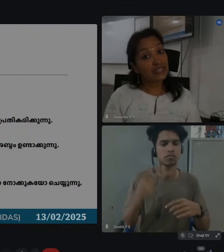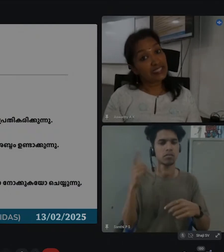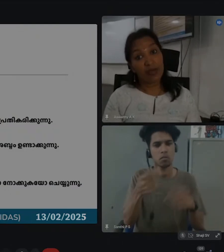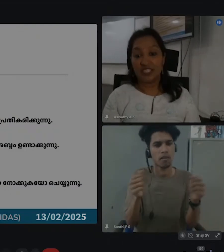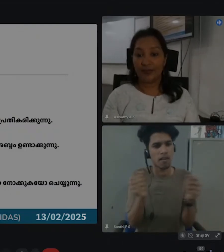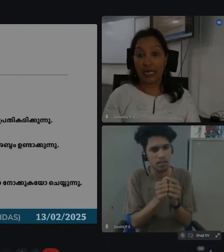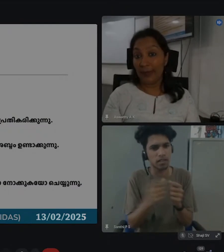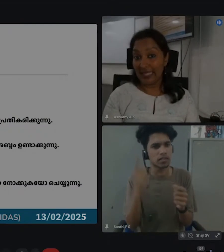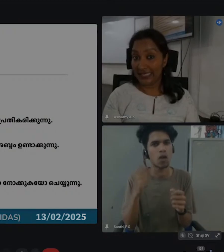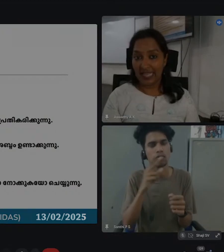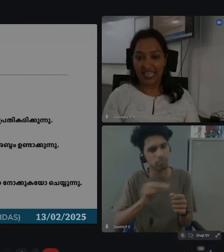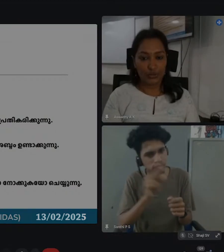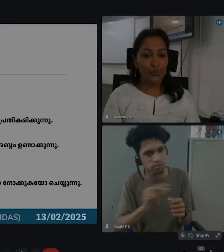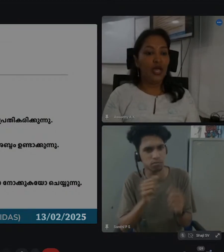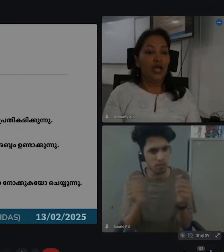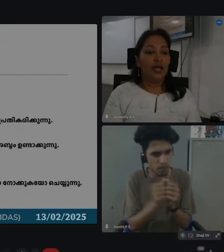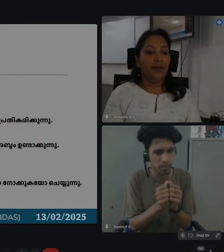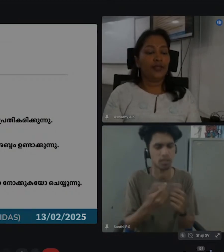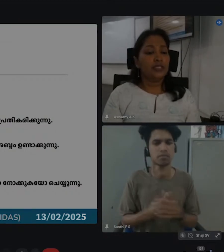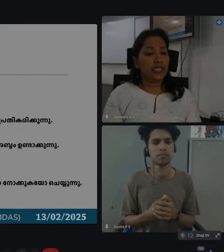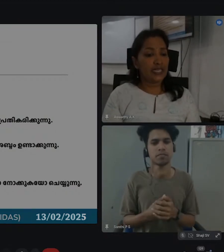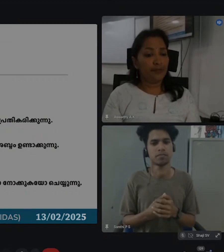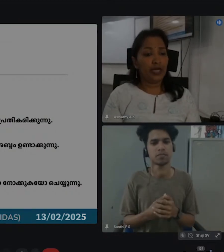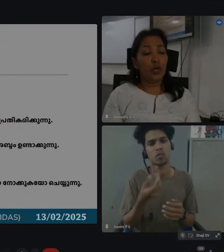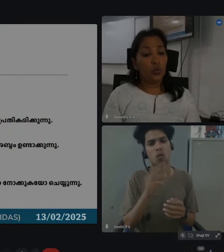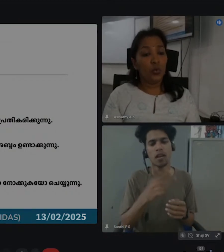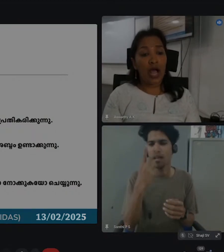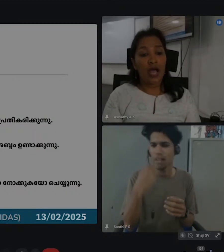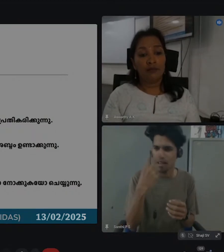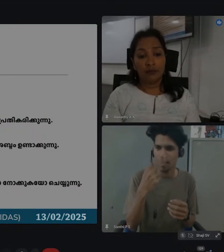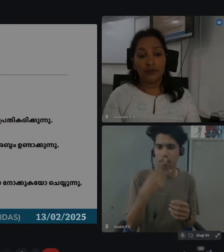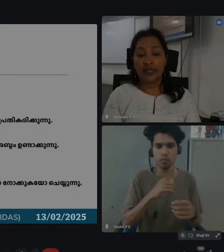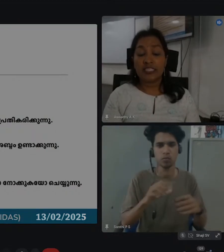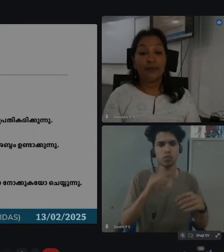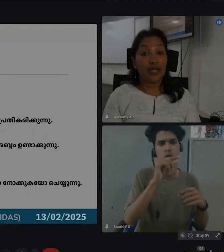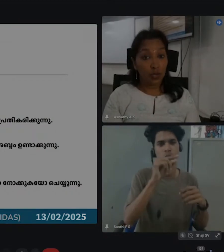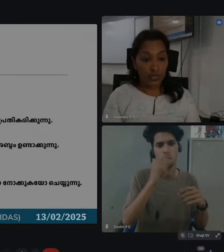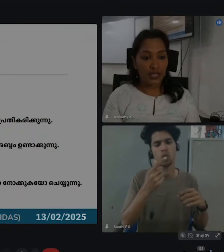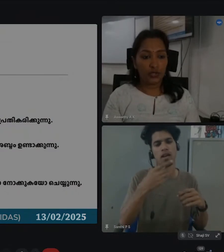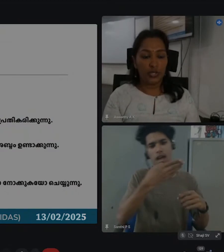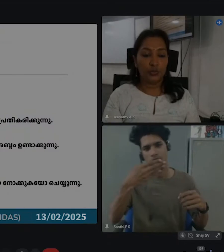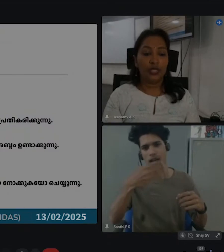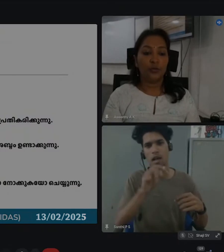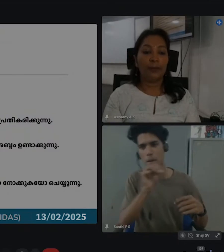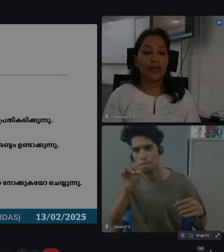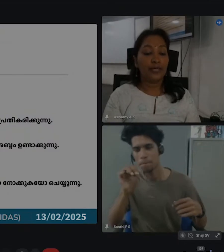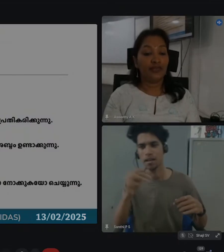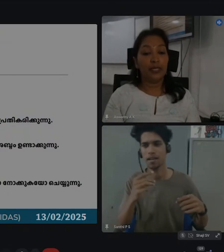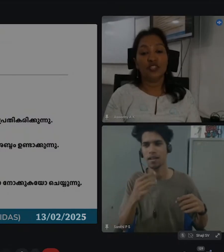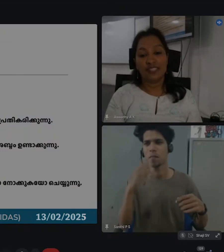രീതിയിൽ വ്യത്യസ്തമായ ശബ്ദങ്ങൾ, പലതരത്തിൽ കരയുന്നു. ചില ശബ്ദങ്ങൾ എന്നീ ശബ്ദങ്ങൾ ഉണ്ടാക്കി തുടങ്ങുന്നു.